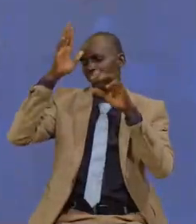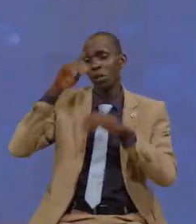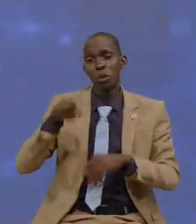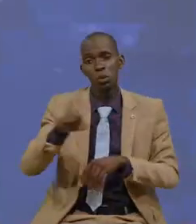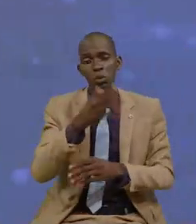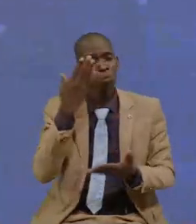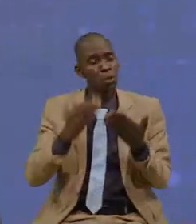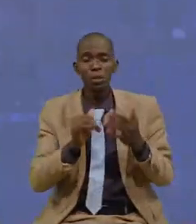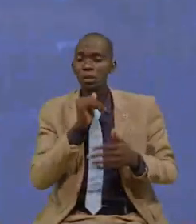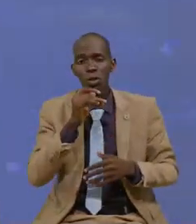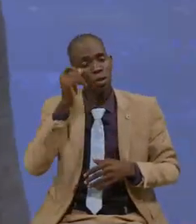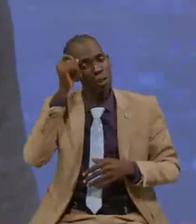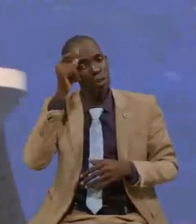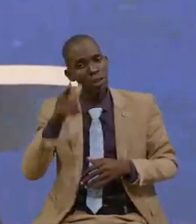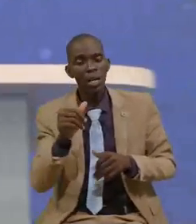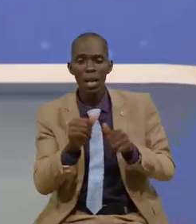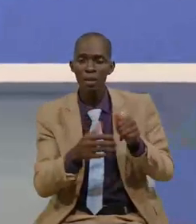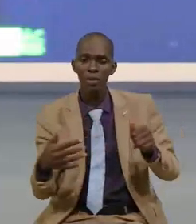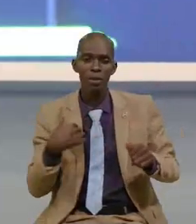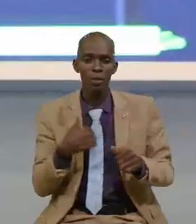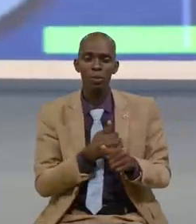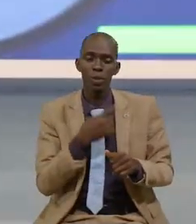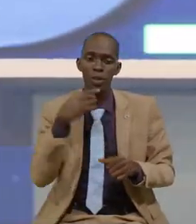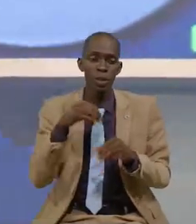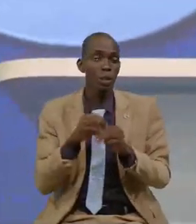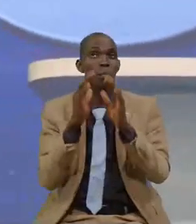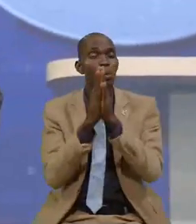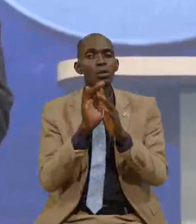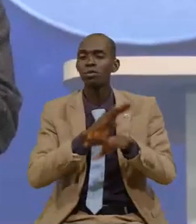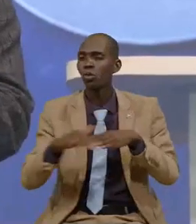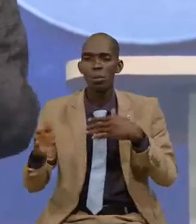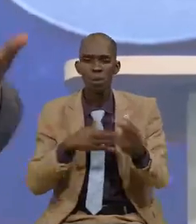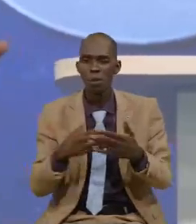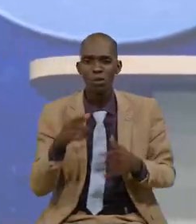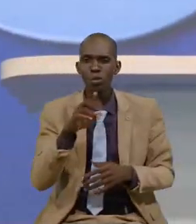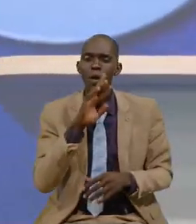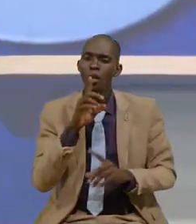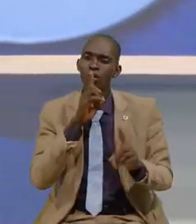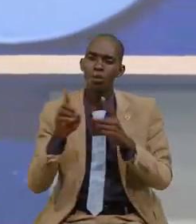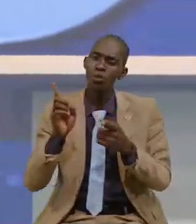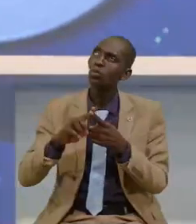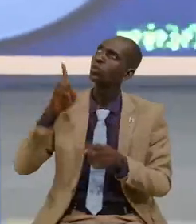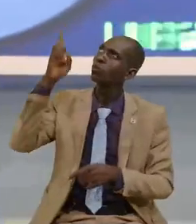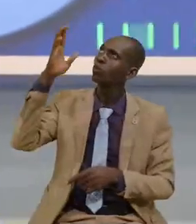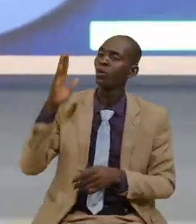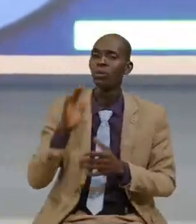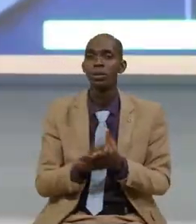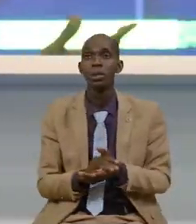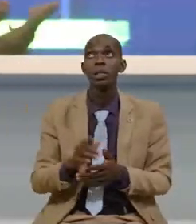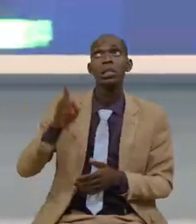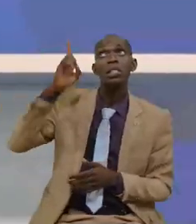Céleste. Lorsque nous prions, vous pourrez ne pas comprendre tout ce que nous disons dans la prière, mais cela ne compte pas, nous parlons à